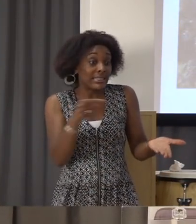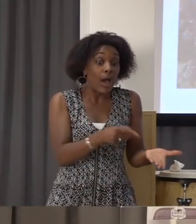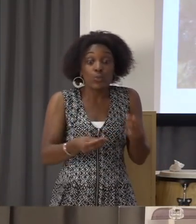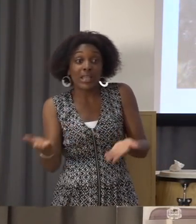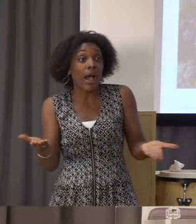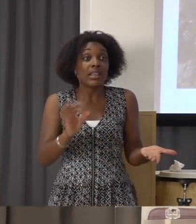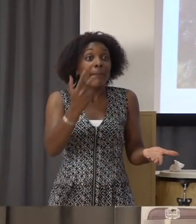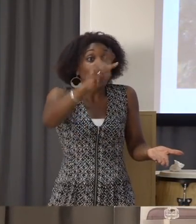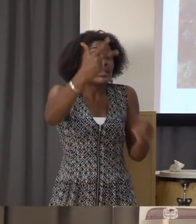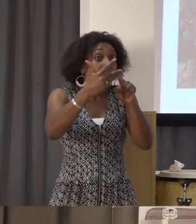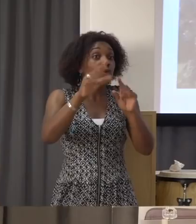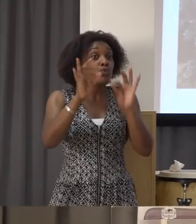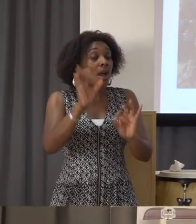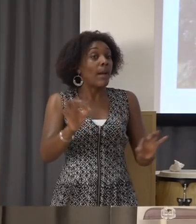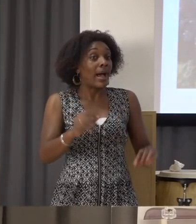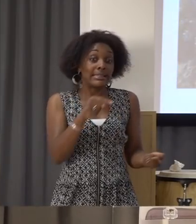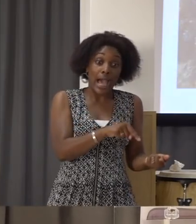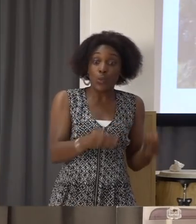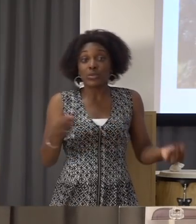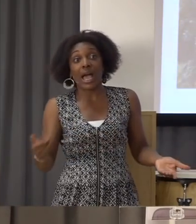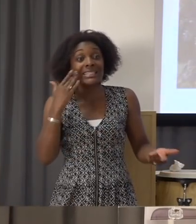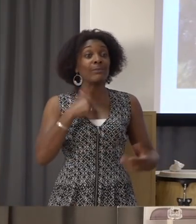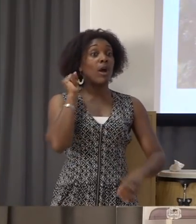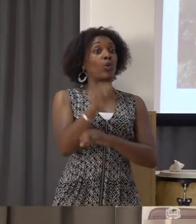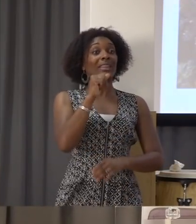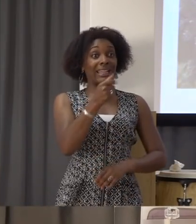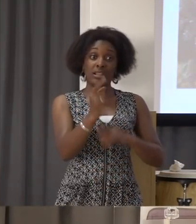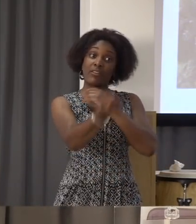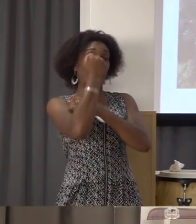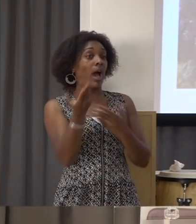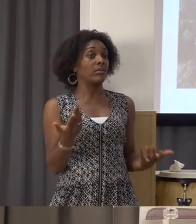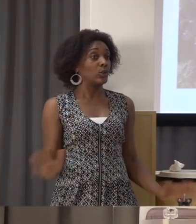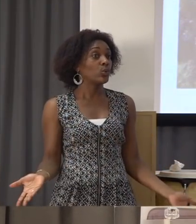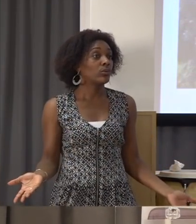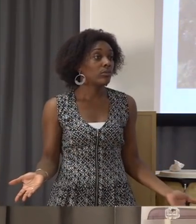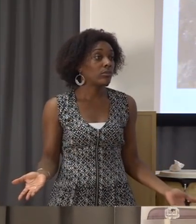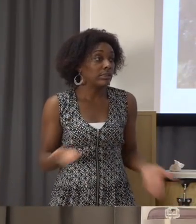Si vous ne dominez pas, alors c'est quelqu'un d'autre qui va vous dominer.